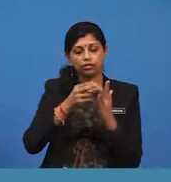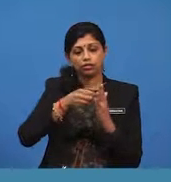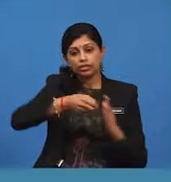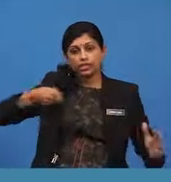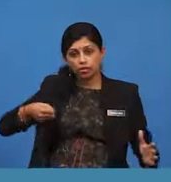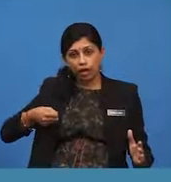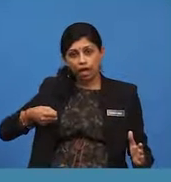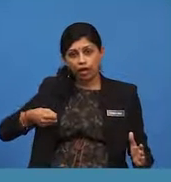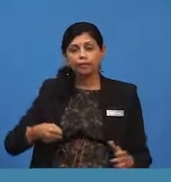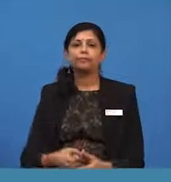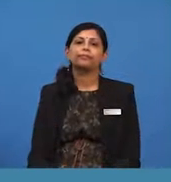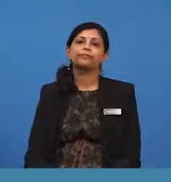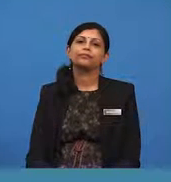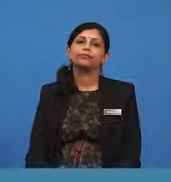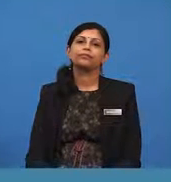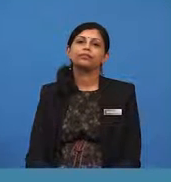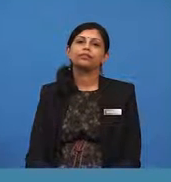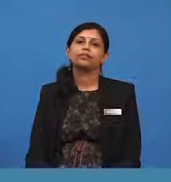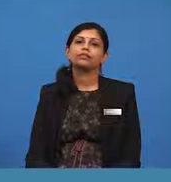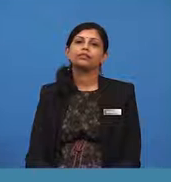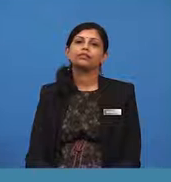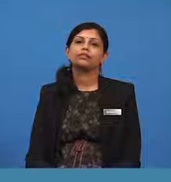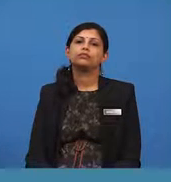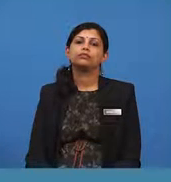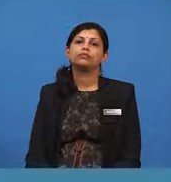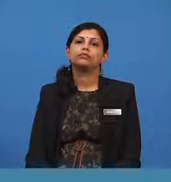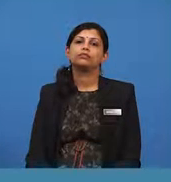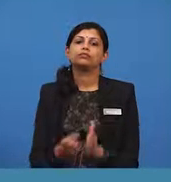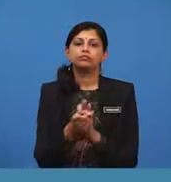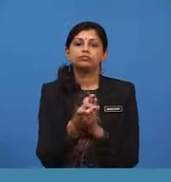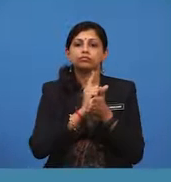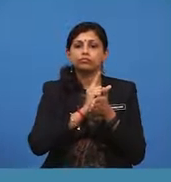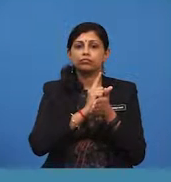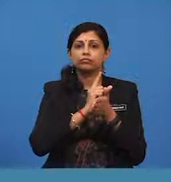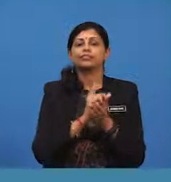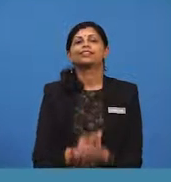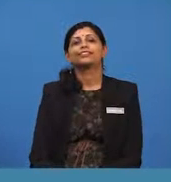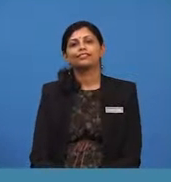kita dapati jarum galvanometer terpesong ke arah kiri.